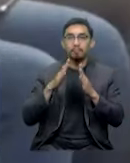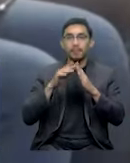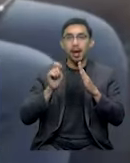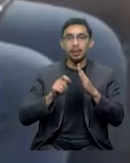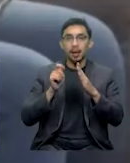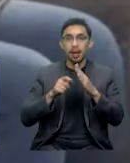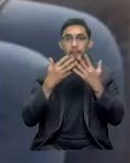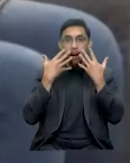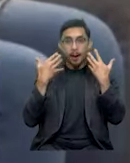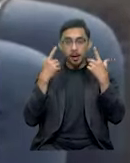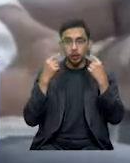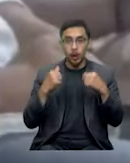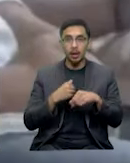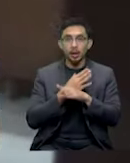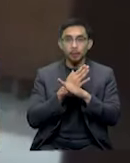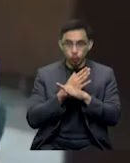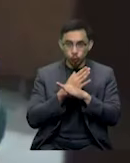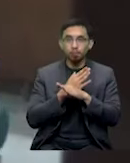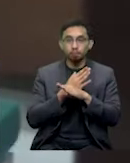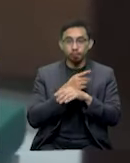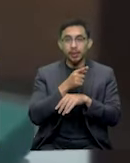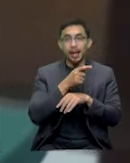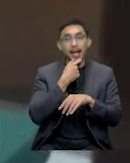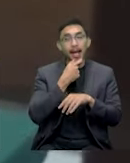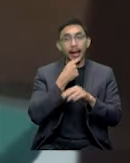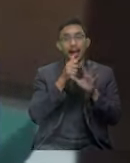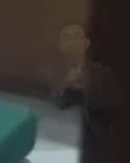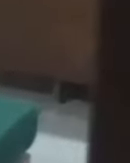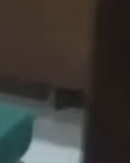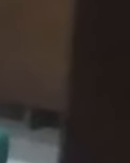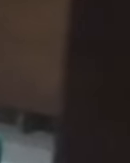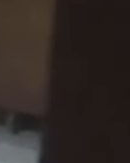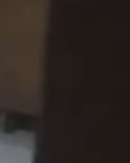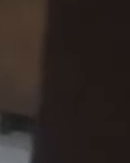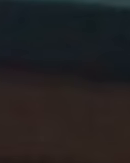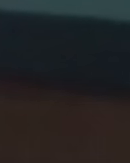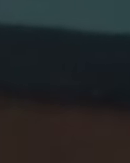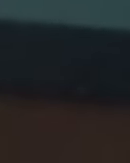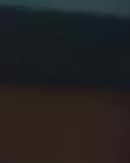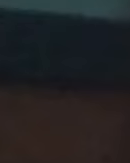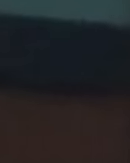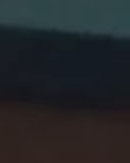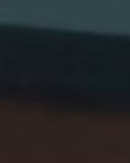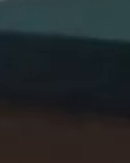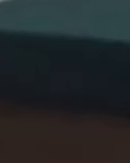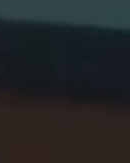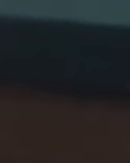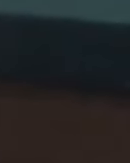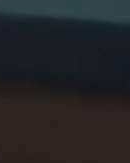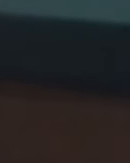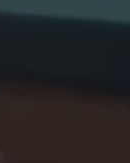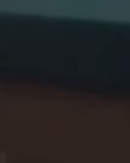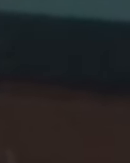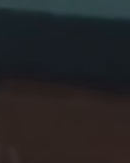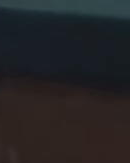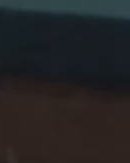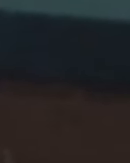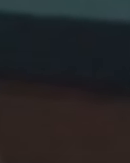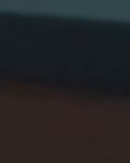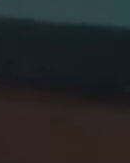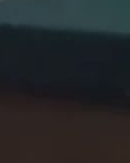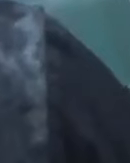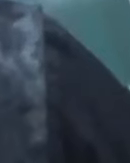Pria 61 tahun ini dinyatakan bersalah karena memiliki dan memelihara 8 ikan aligator gar yang dilarang